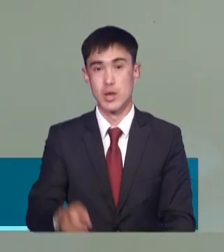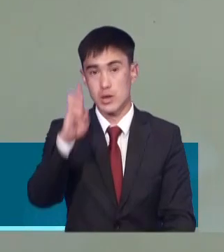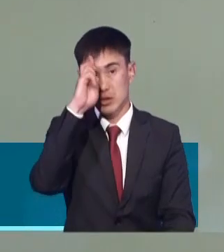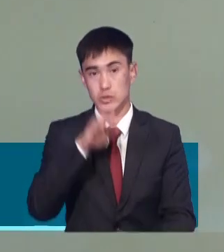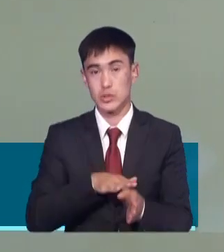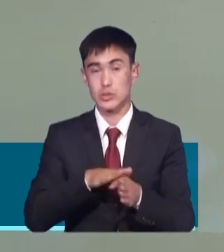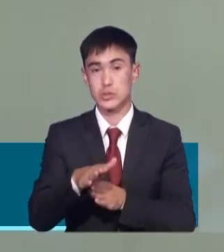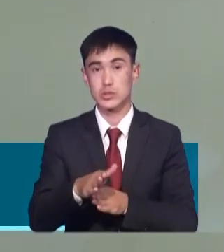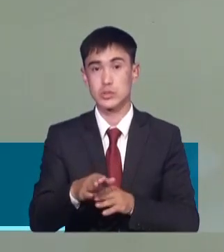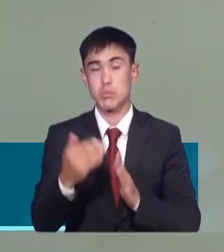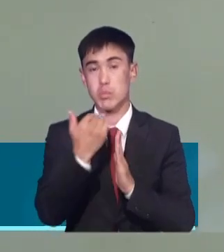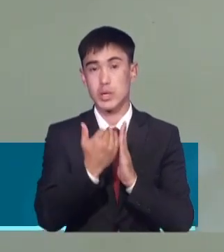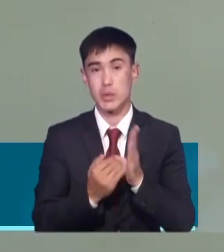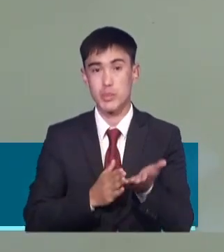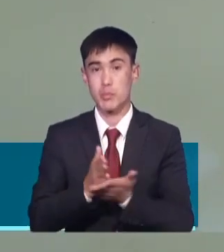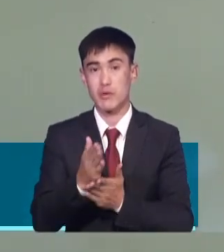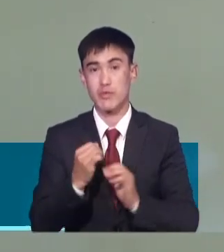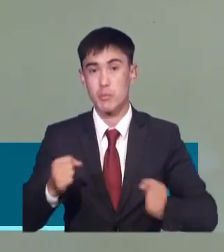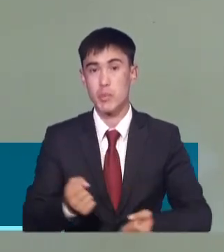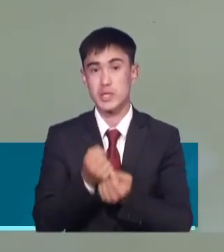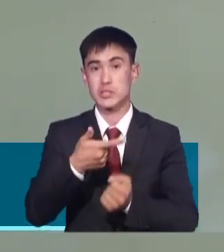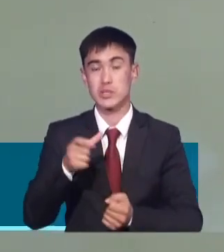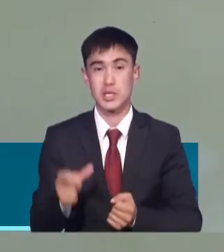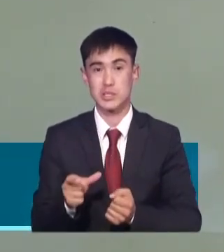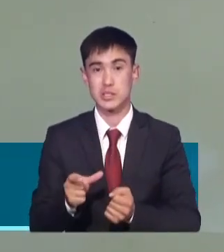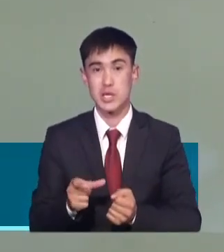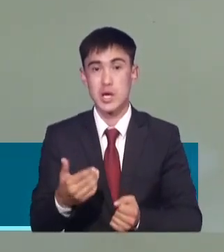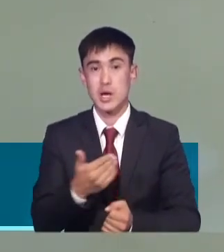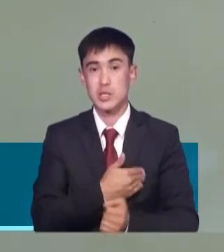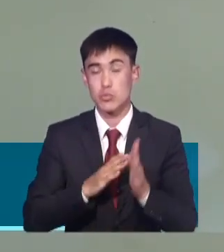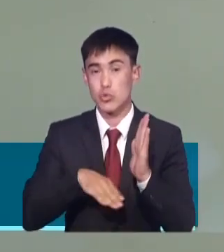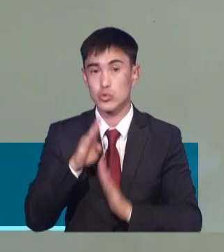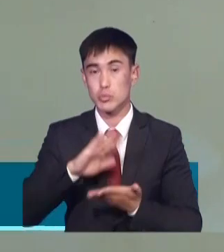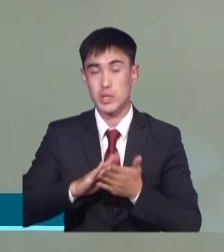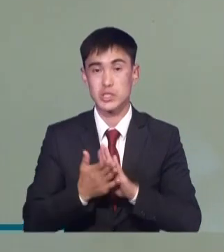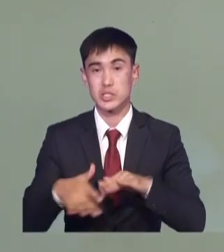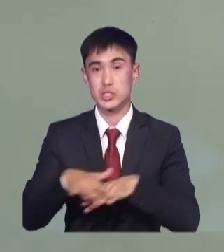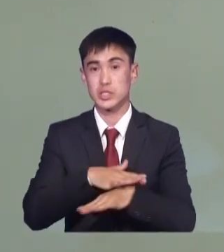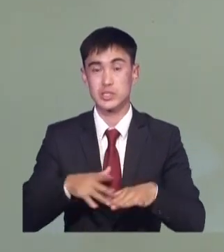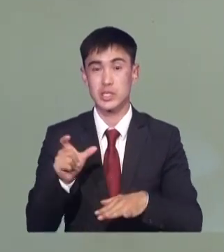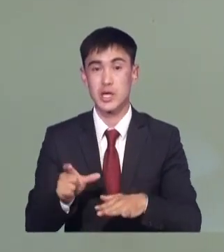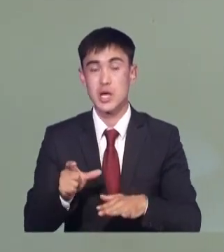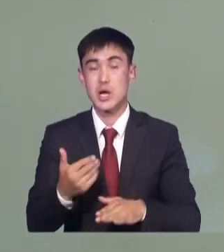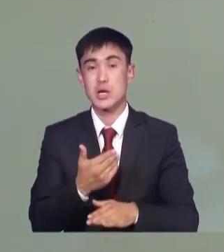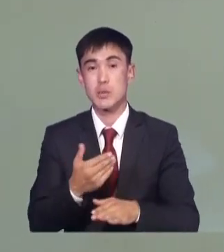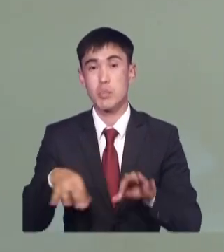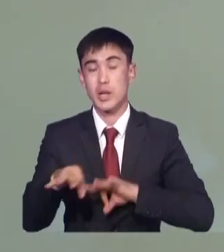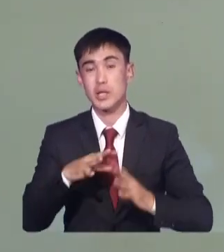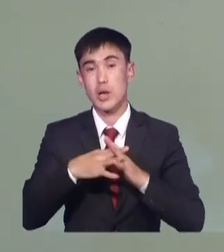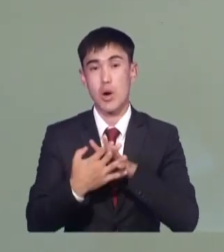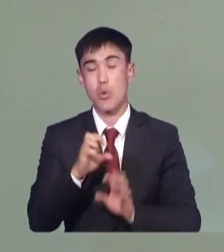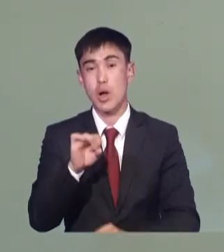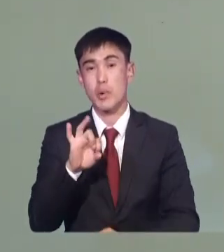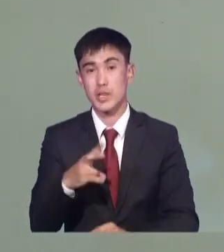Государством реализуется ряд программ, направленных на поддержку граждан. Если мы хотим улучшить положение жителей на селе, то наряду с проектом «Аул